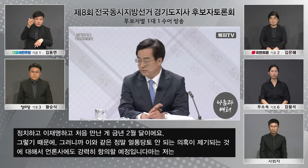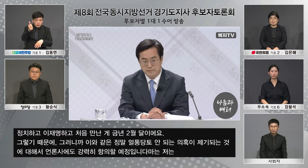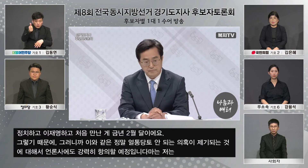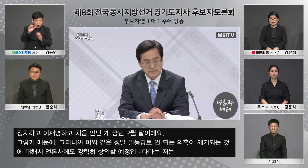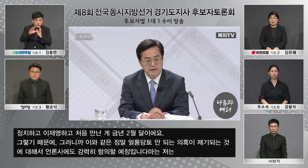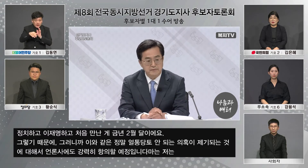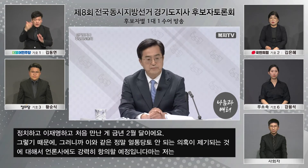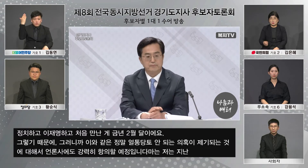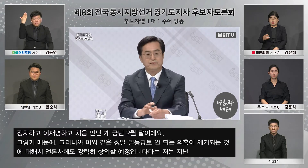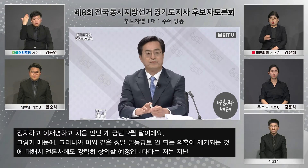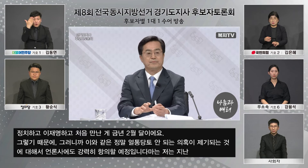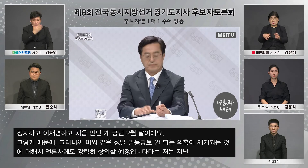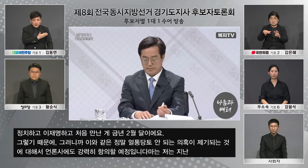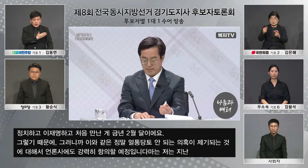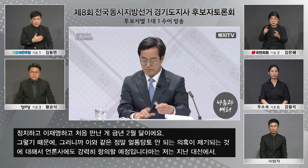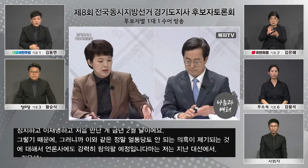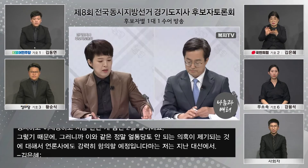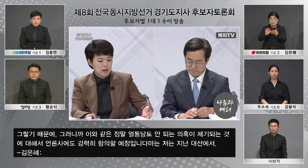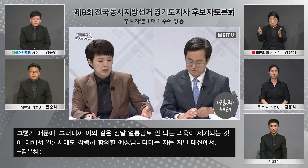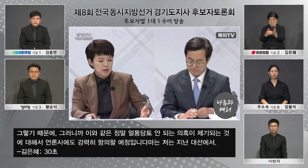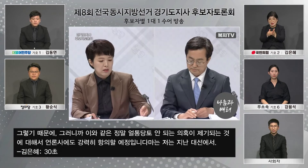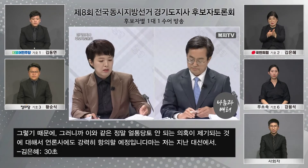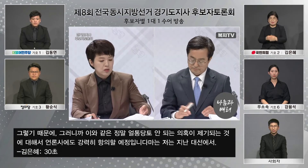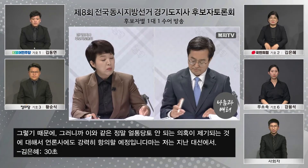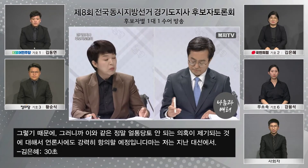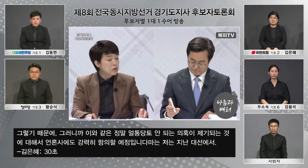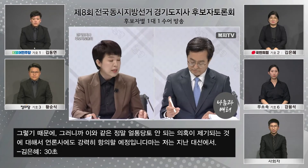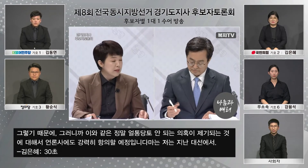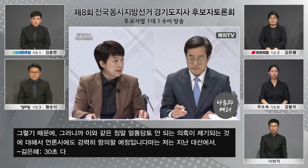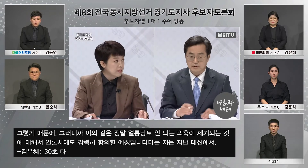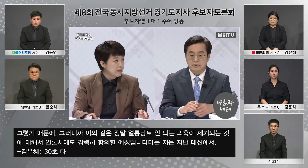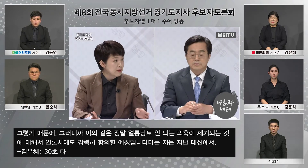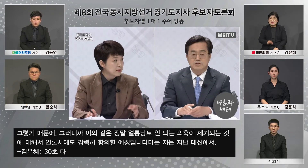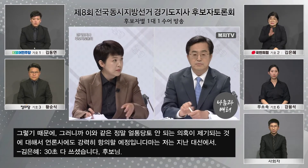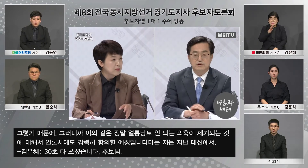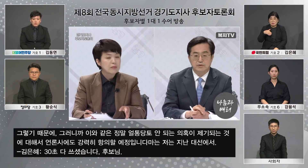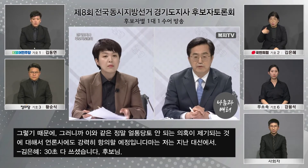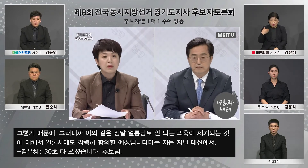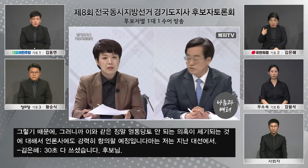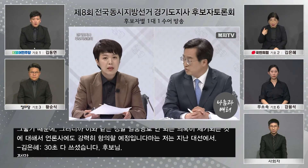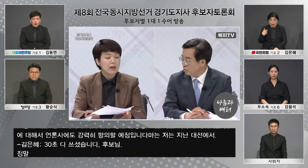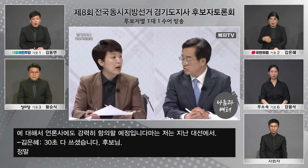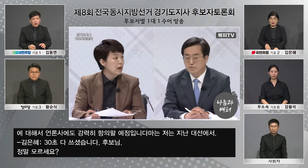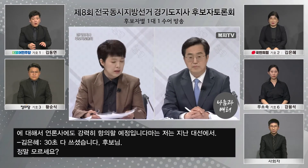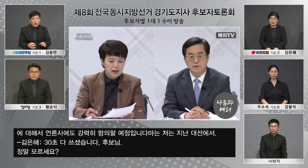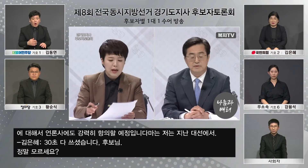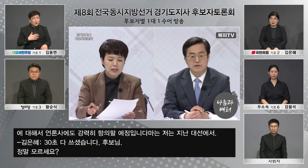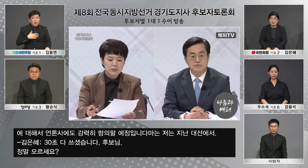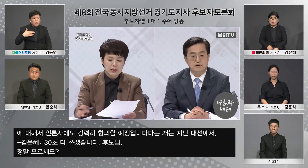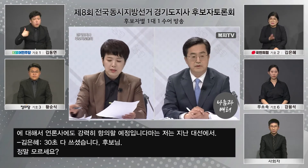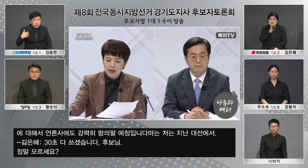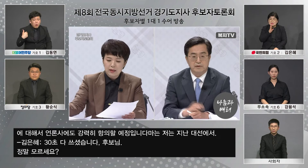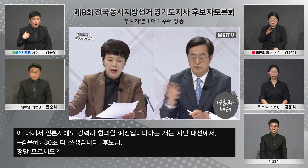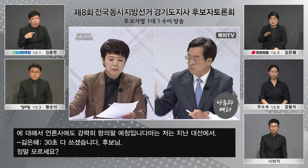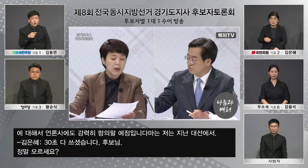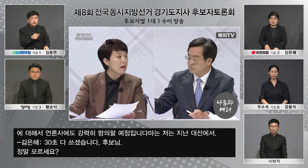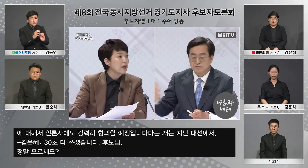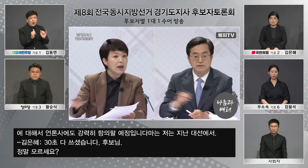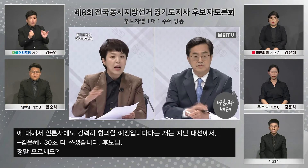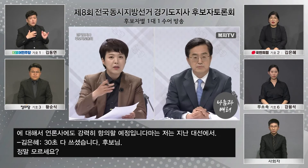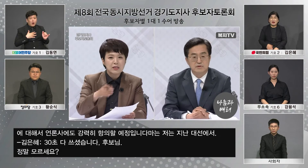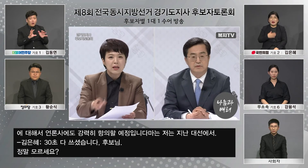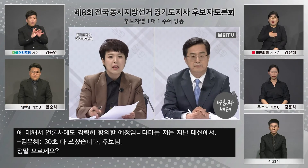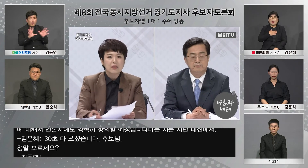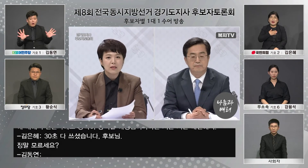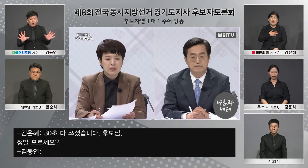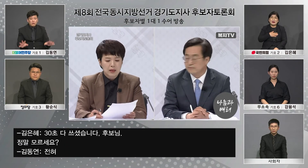다 했고, 쓰셨습니다, 네. 후보님. 네. 정말 모르세요? 심지어는 전혀 모르는 분입니다. 네, 알겠습니다. 심지어는 자, 아니요 다음. 또